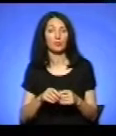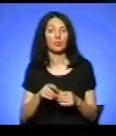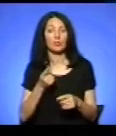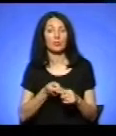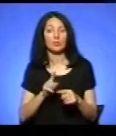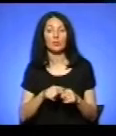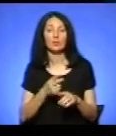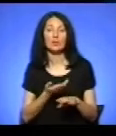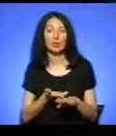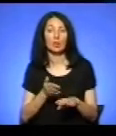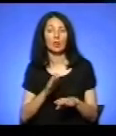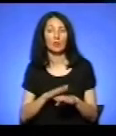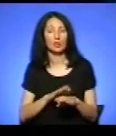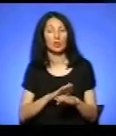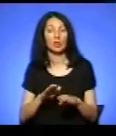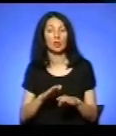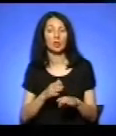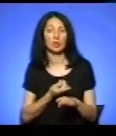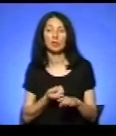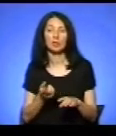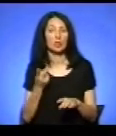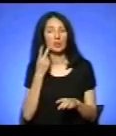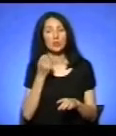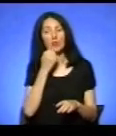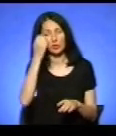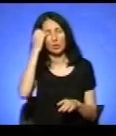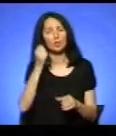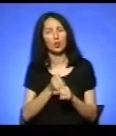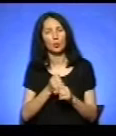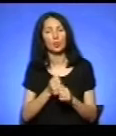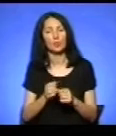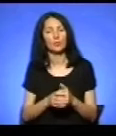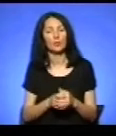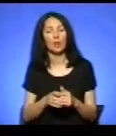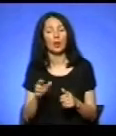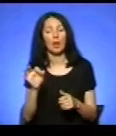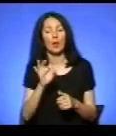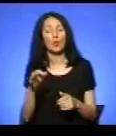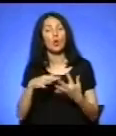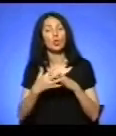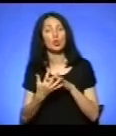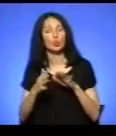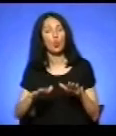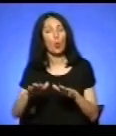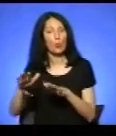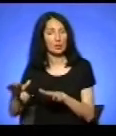не досить... Не зовсім, не завжди вдячна, кажуть справа. До речі, про сільську місцевість.